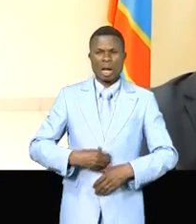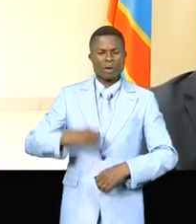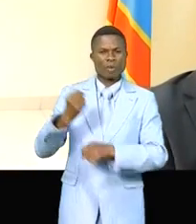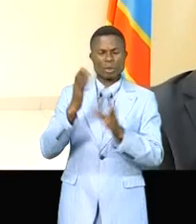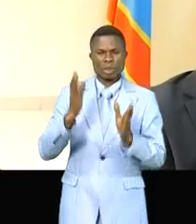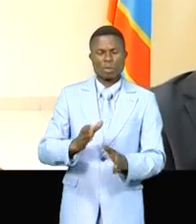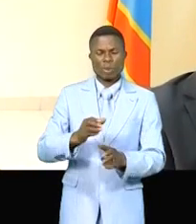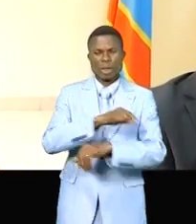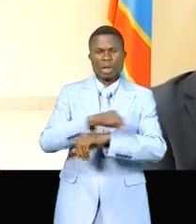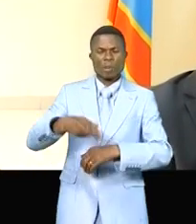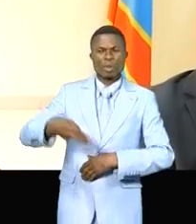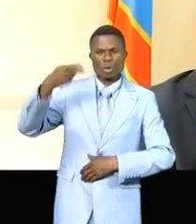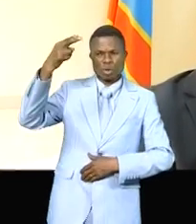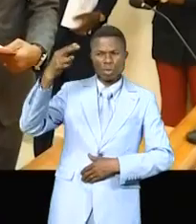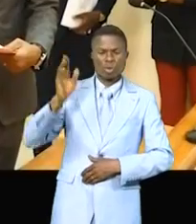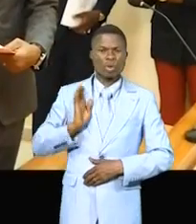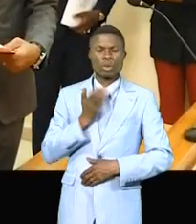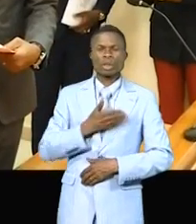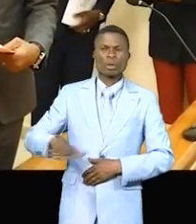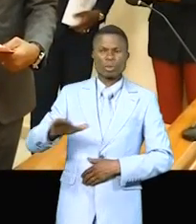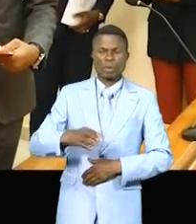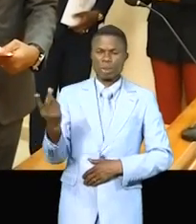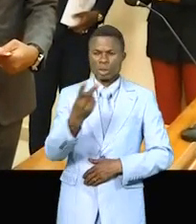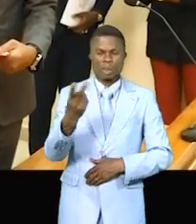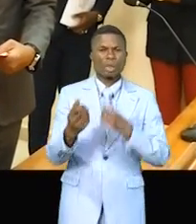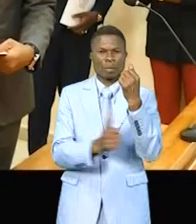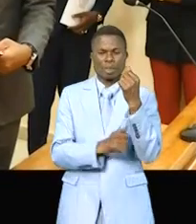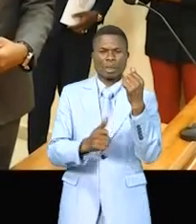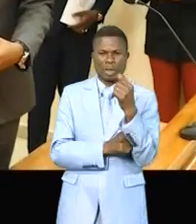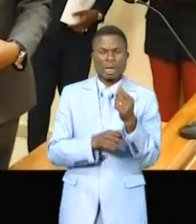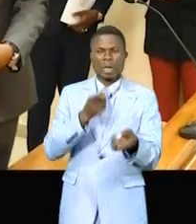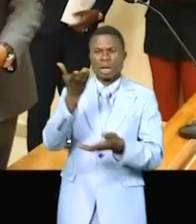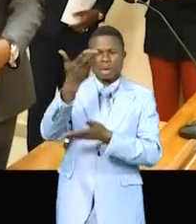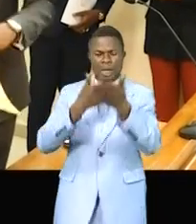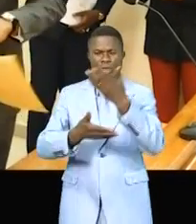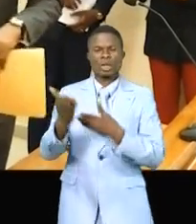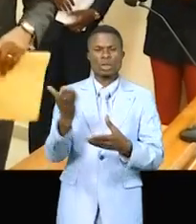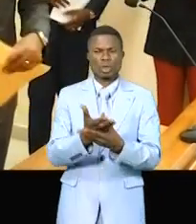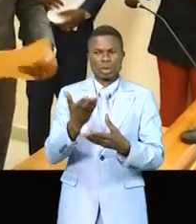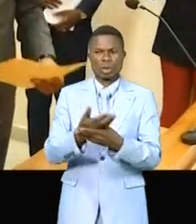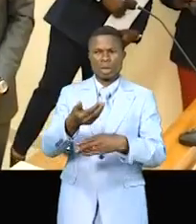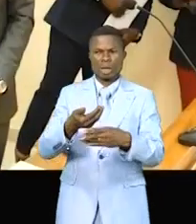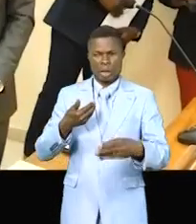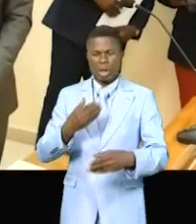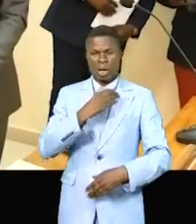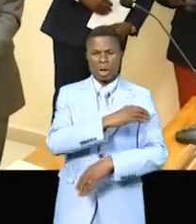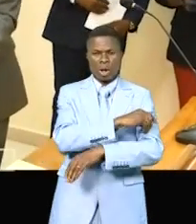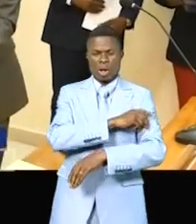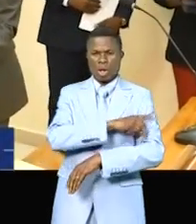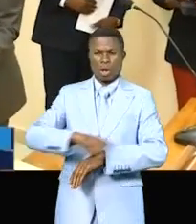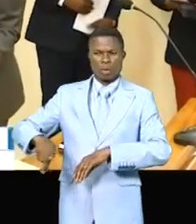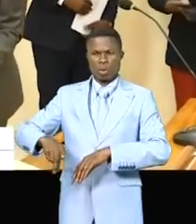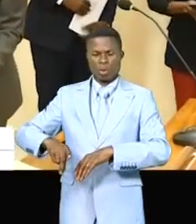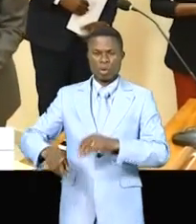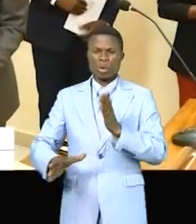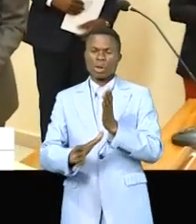auprès des instances compétentes. Les deux personnalités ont ensuite échangé les documents avant que le procureur intérimaire